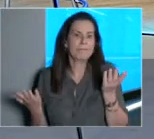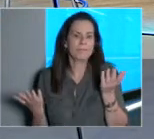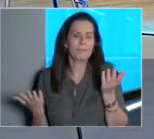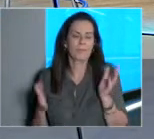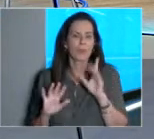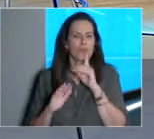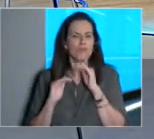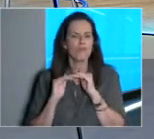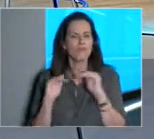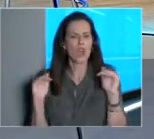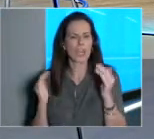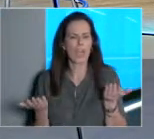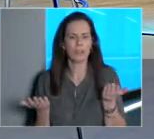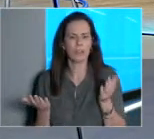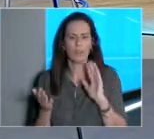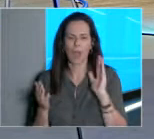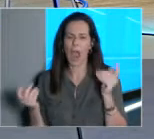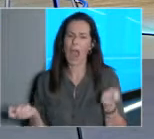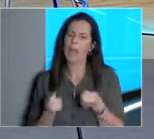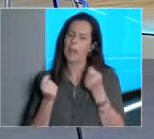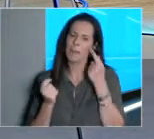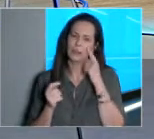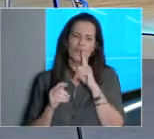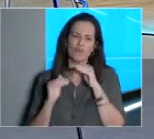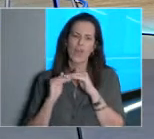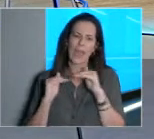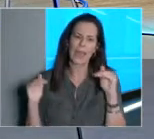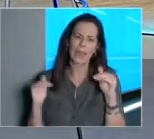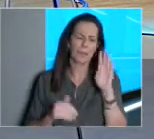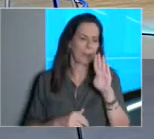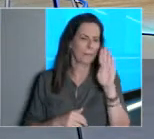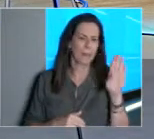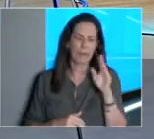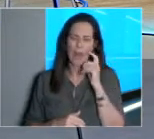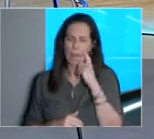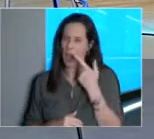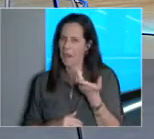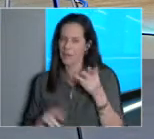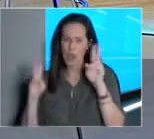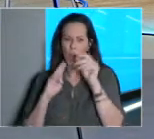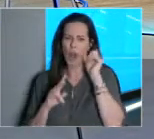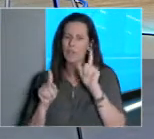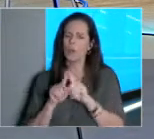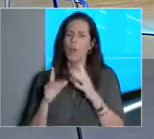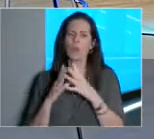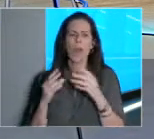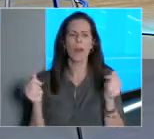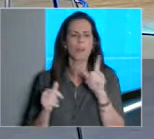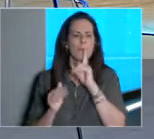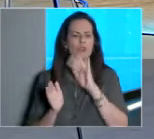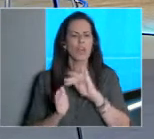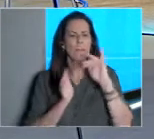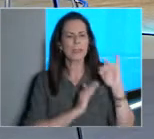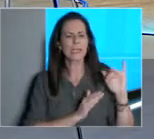כמפלגה מאוד מנומנמת, כל הקמפיין הוא נראה משהו כמו בין בנימין נתניהו לאהוד ברק, ואתם כאילו רגועים